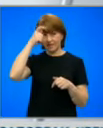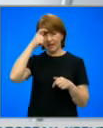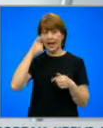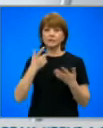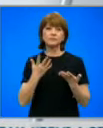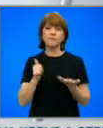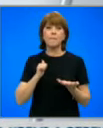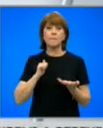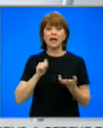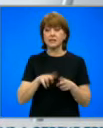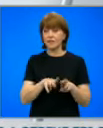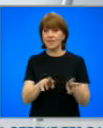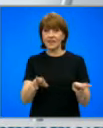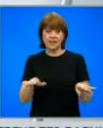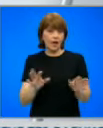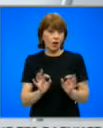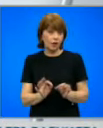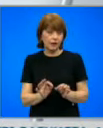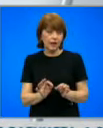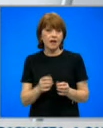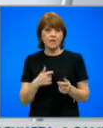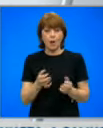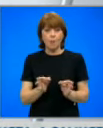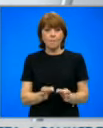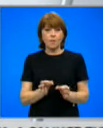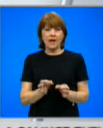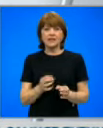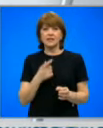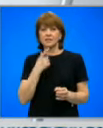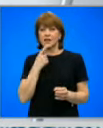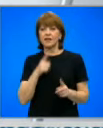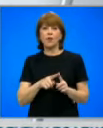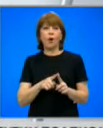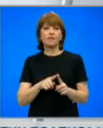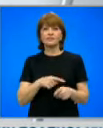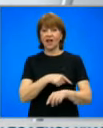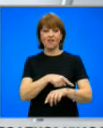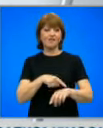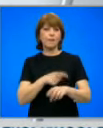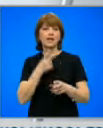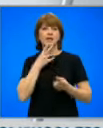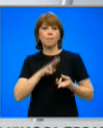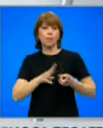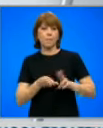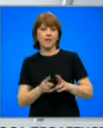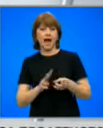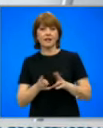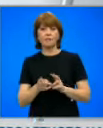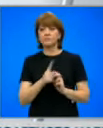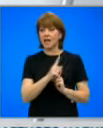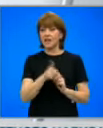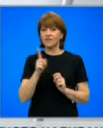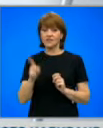народа. В момента сме в времена на промяна. И всеки трябва да